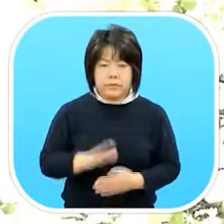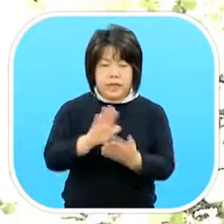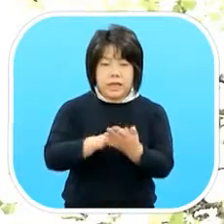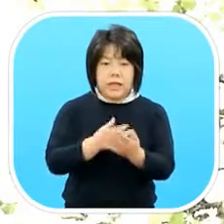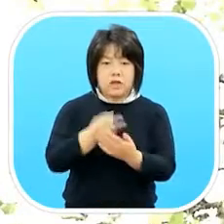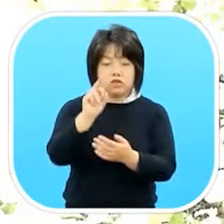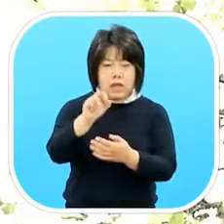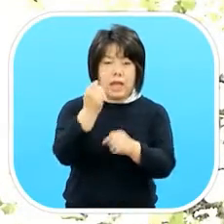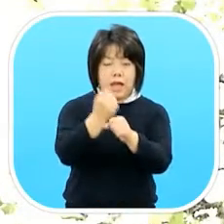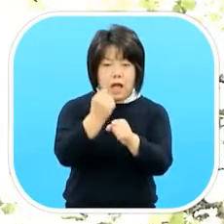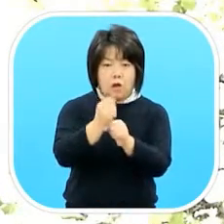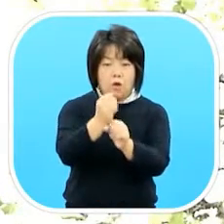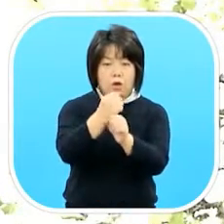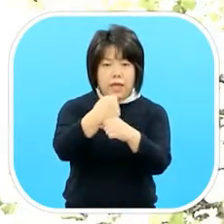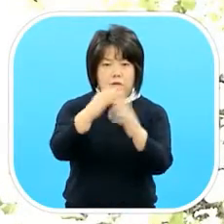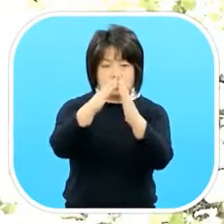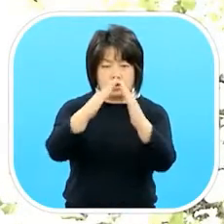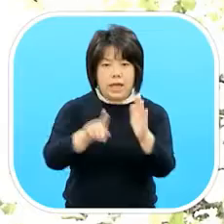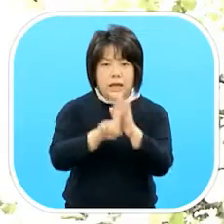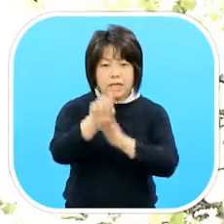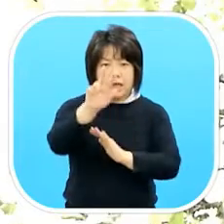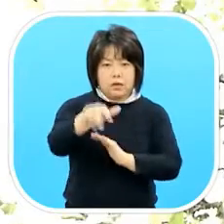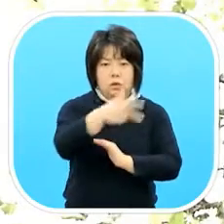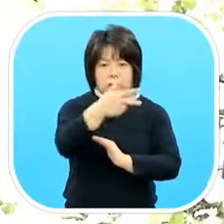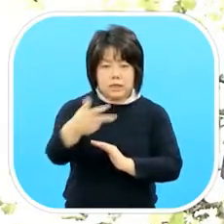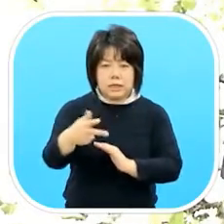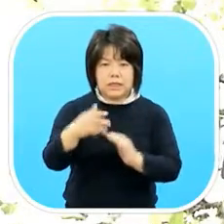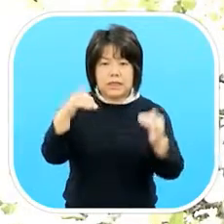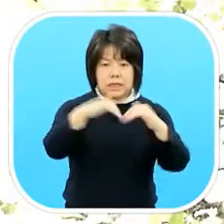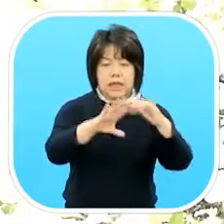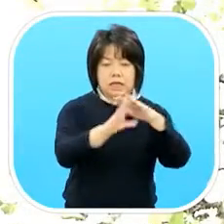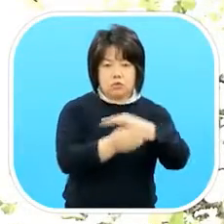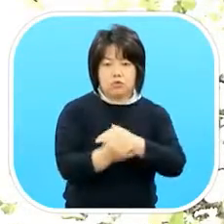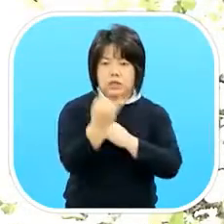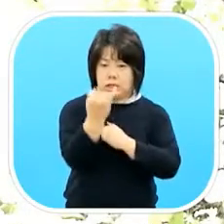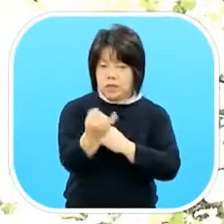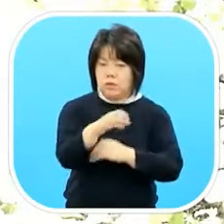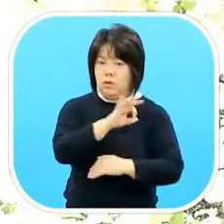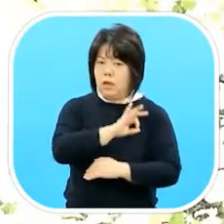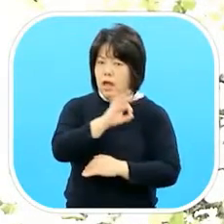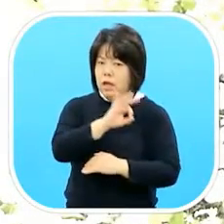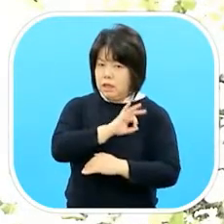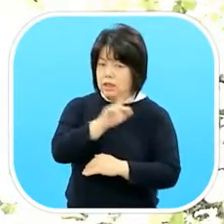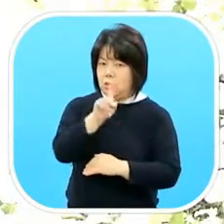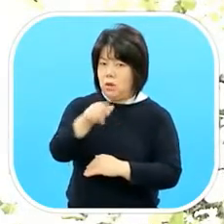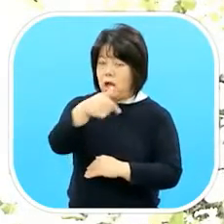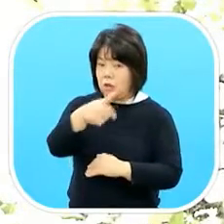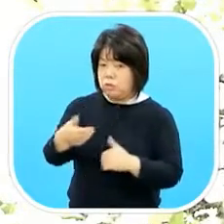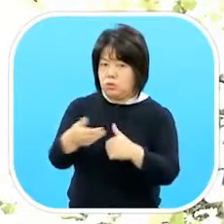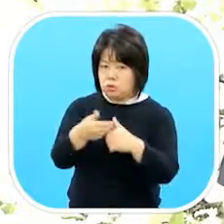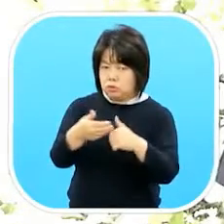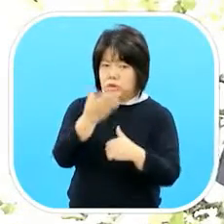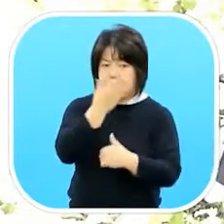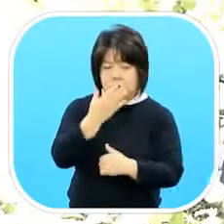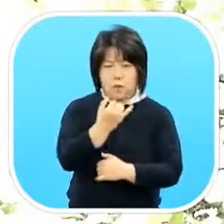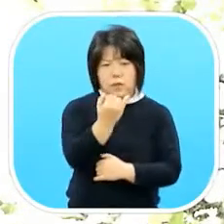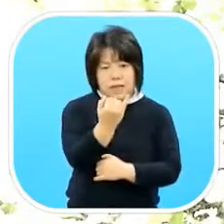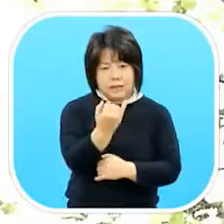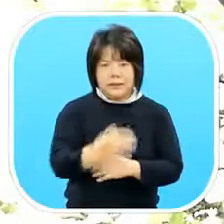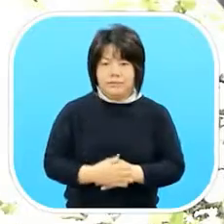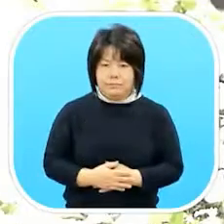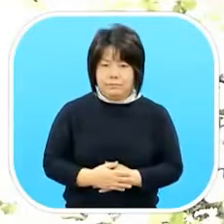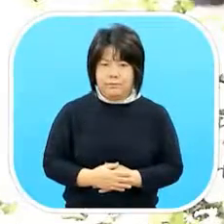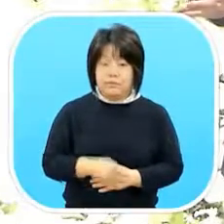成瀬加工研究会の代表理事谷藤智子さんと会員で平株を生産している佐藤和子さんです